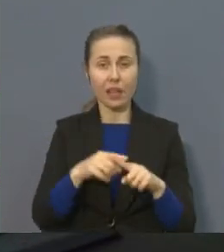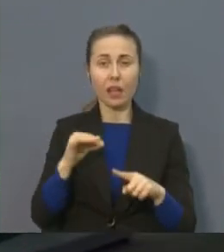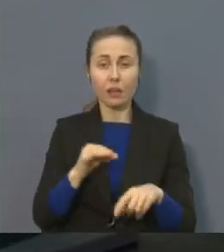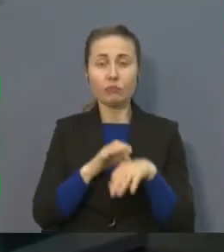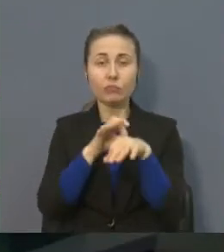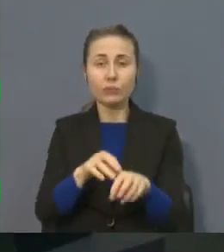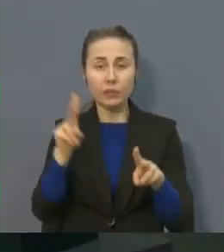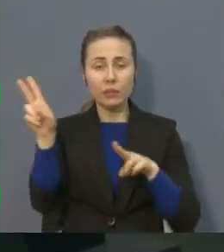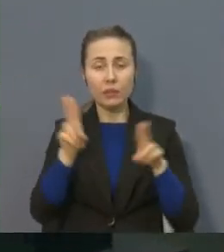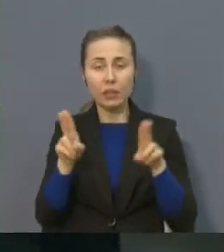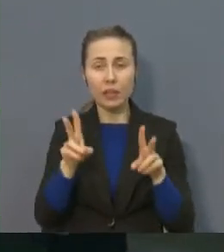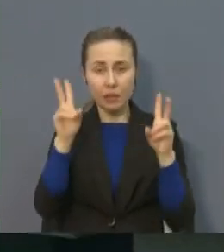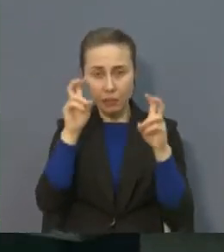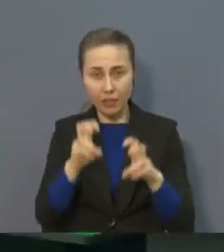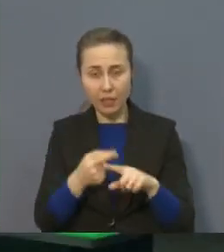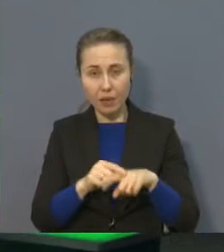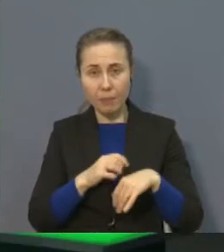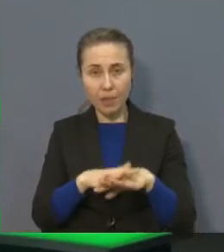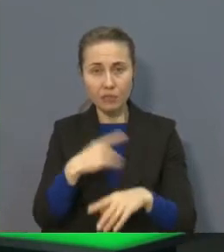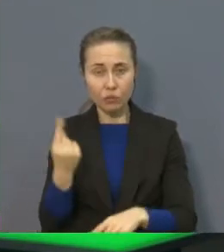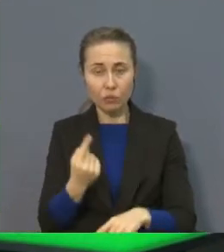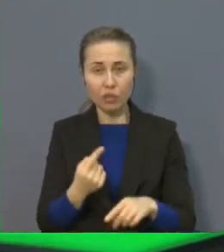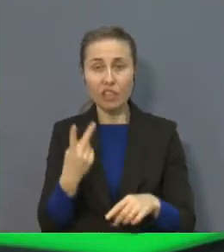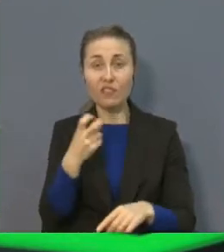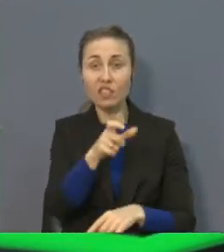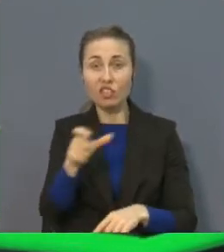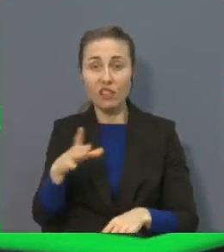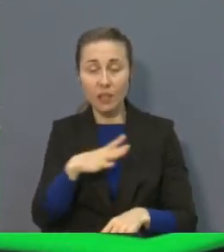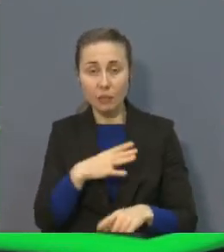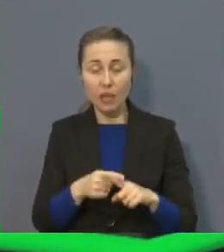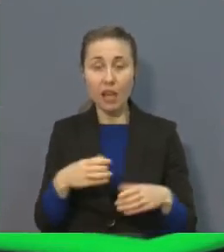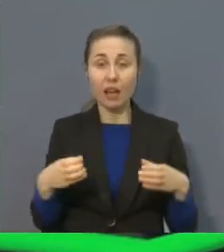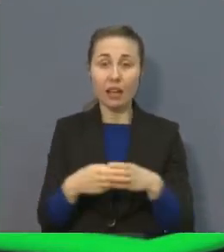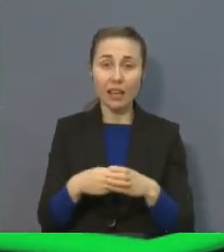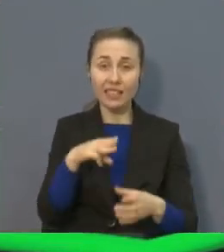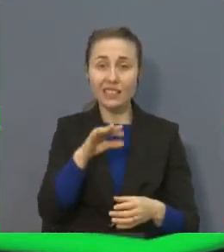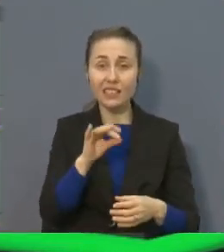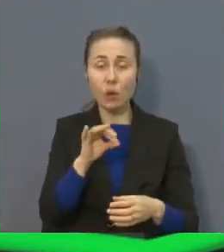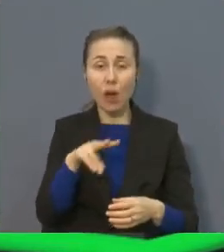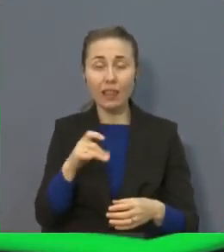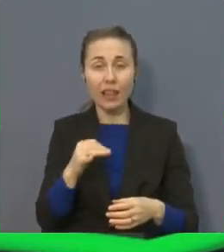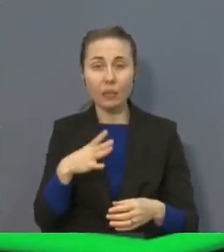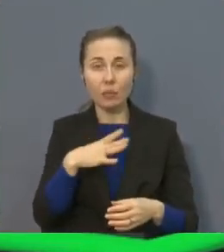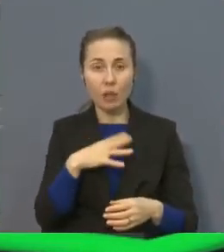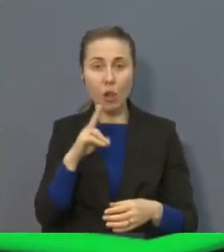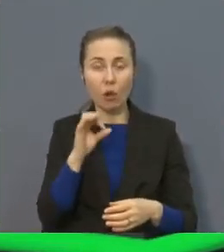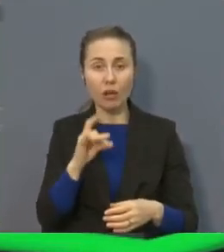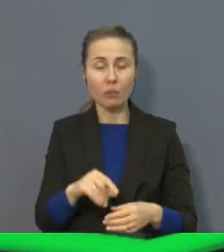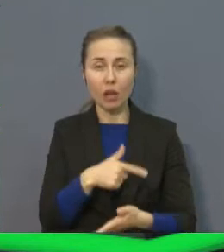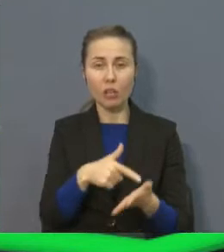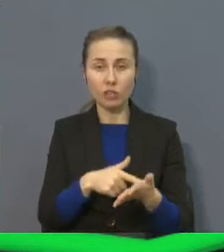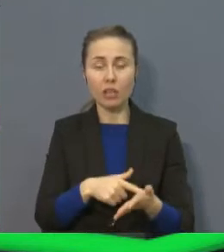қатысуымен ұжымдық іс-шараны жасырын өткізгендігі анықталды. Көкшетау қалалық санитарлық эпидбақылау басқармасы іс-шараны ұйымдастырушылары